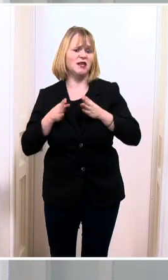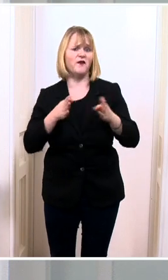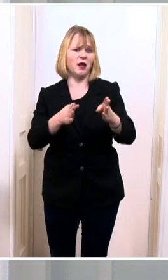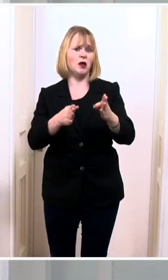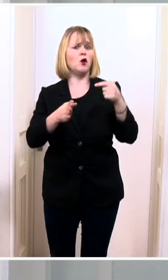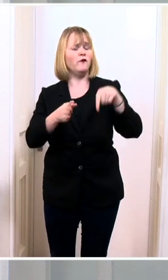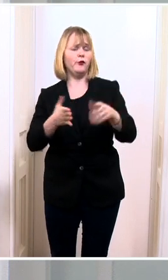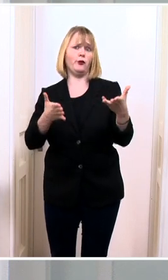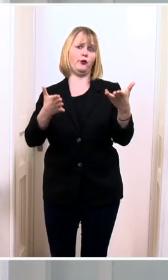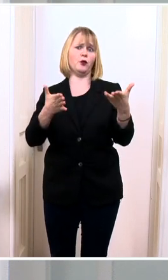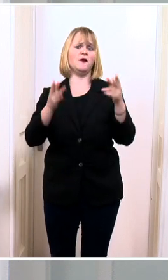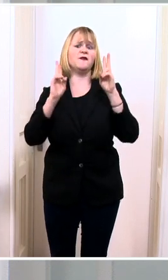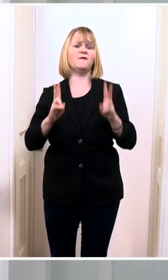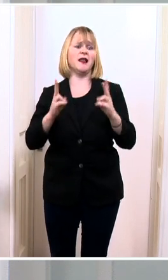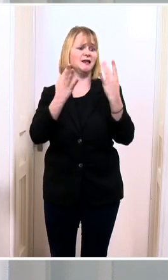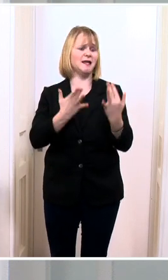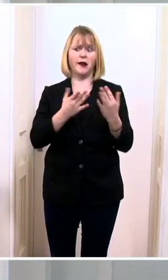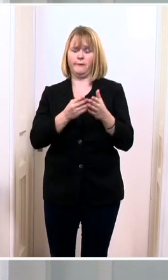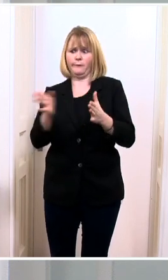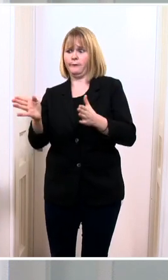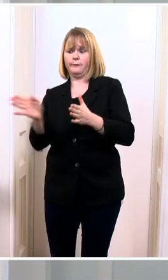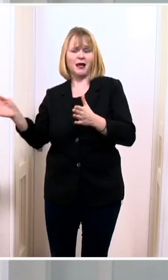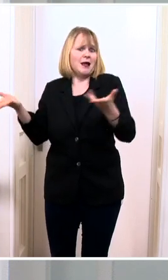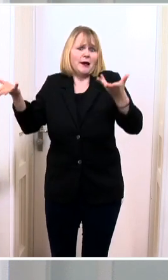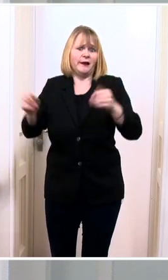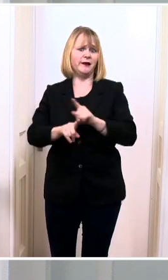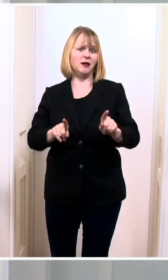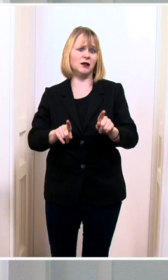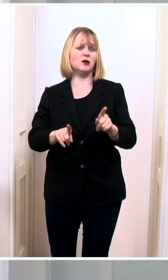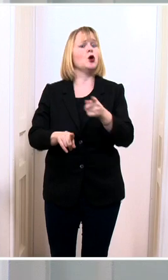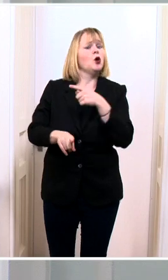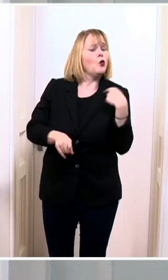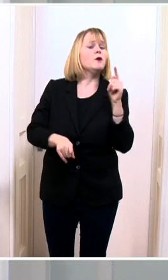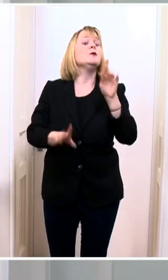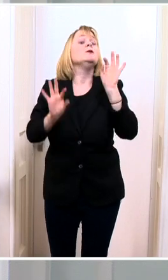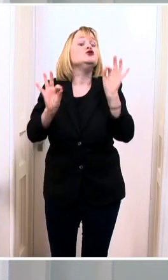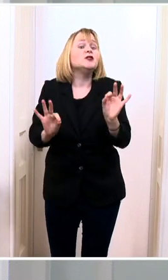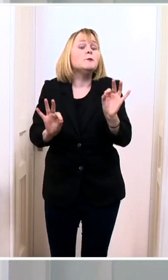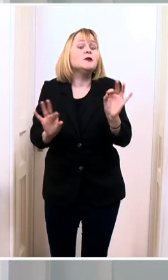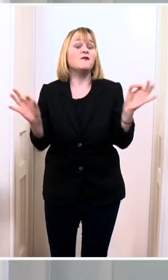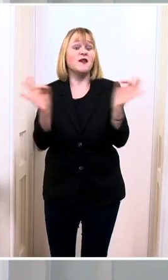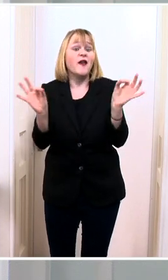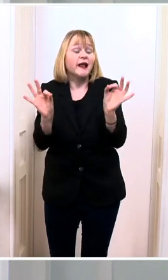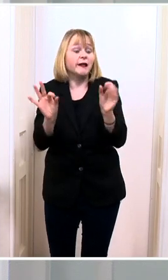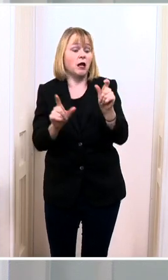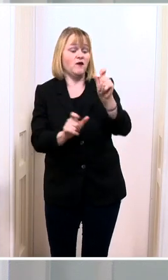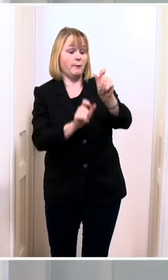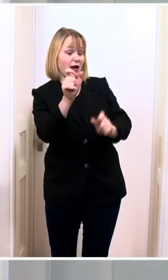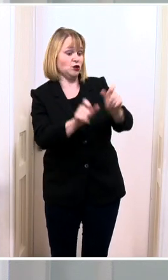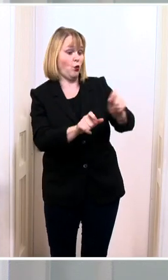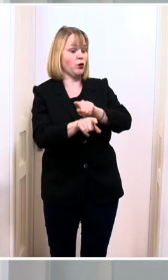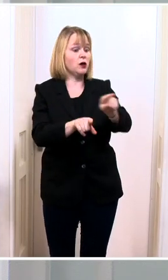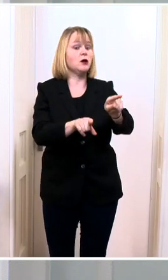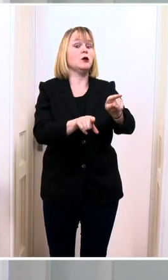deutlich zu reduzieren. Wir machen das im Interesse der besonders gefährdeten Personen und auch, um eine